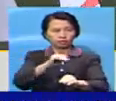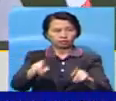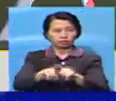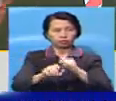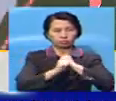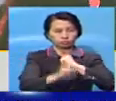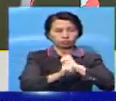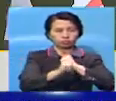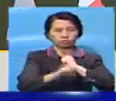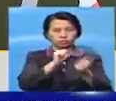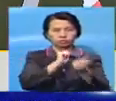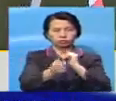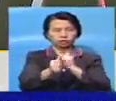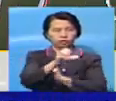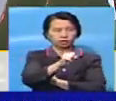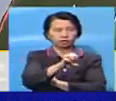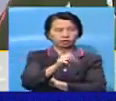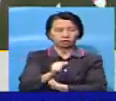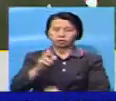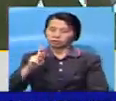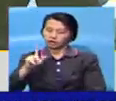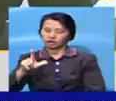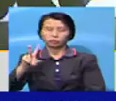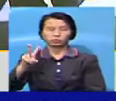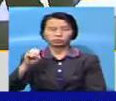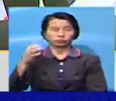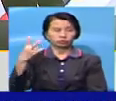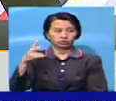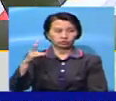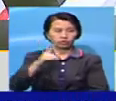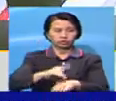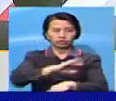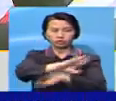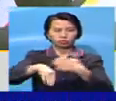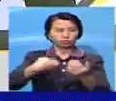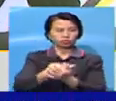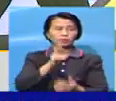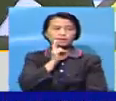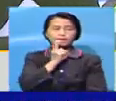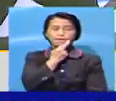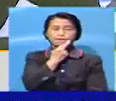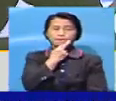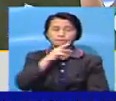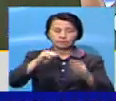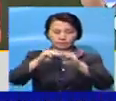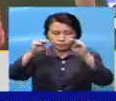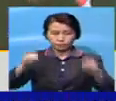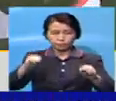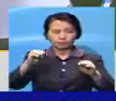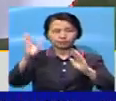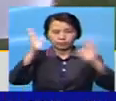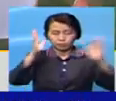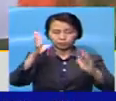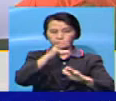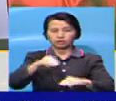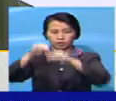mempromosikan temas sukan ckl 2017 di semua rangkaan perniagaan di peringkat tempatan mahupun